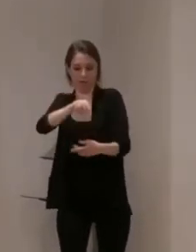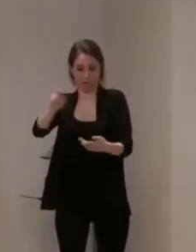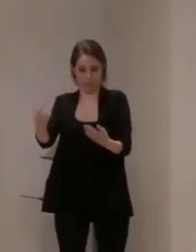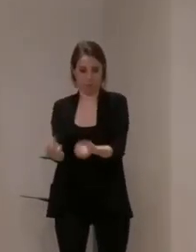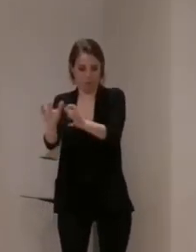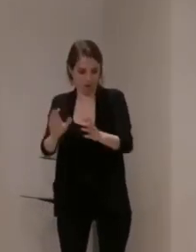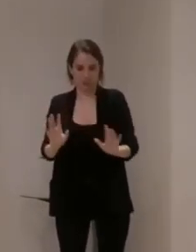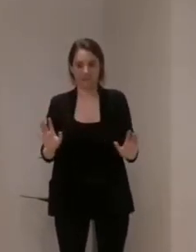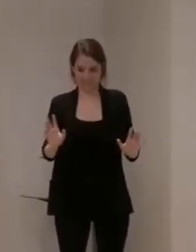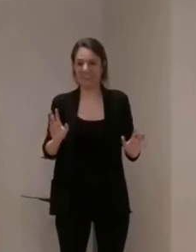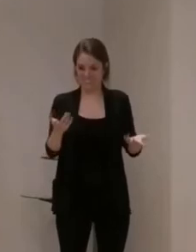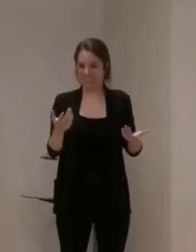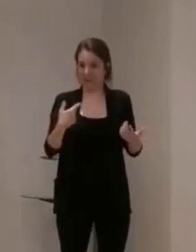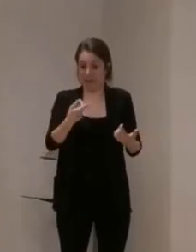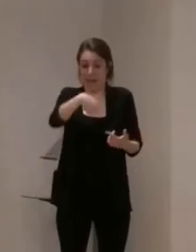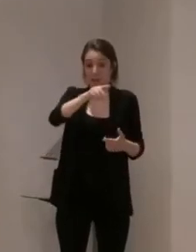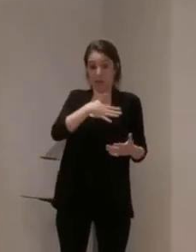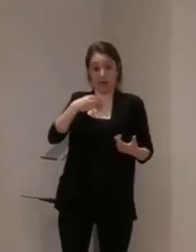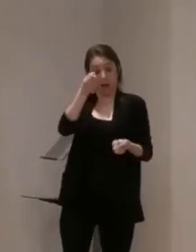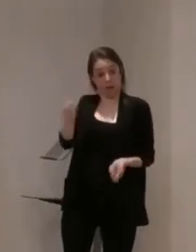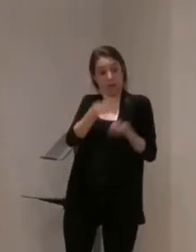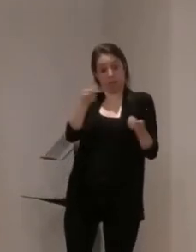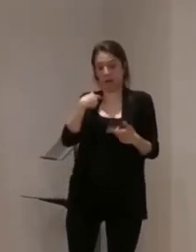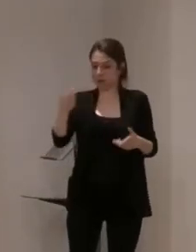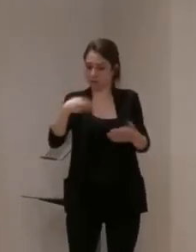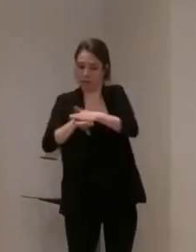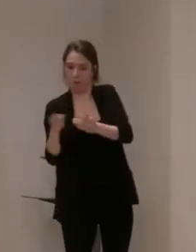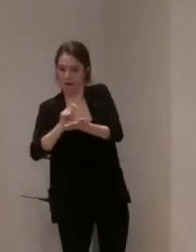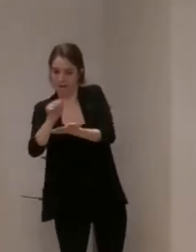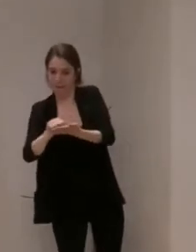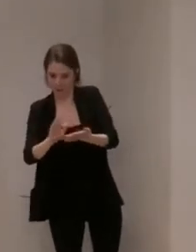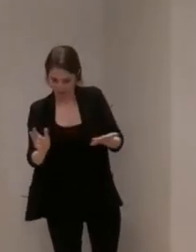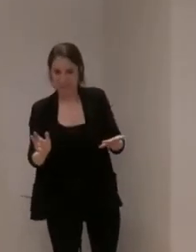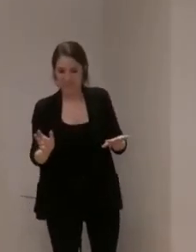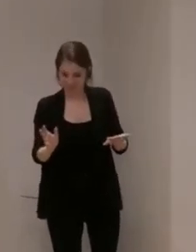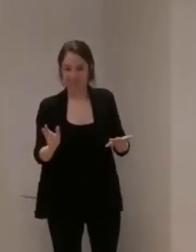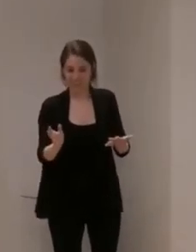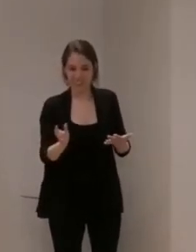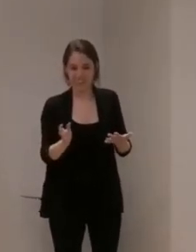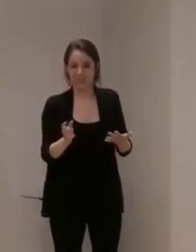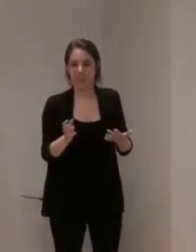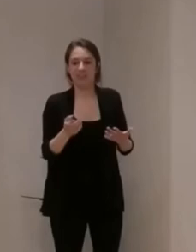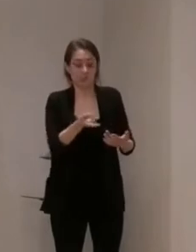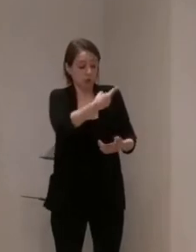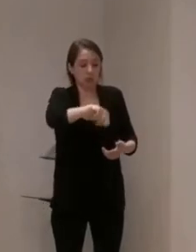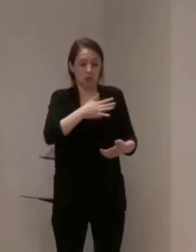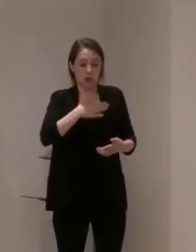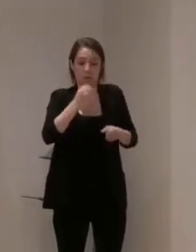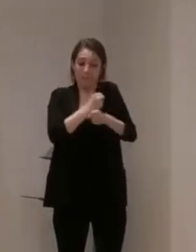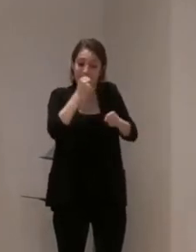feina enlloc, ni en via l'edat enlloc, no és mantenir la continuïtat, la nostra feina és